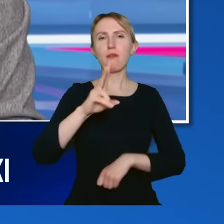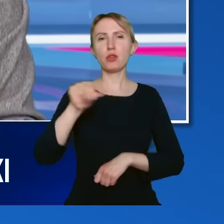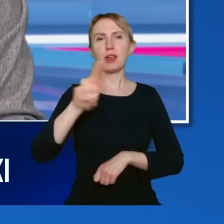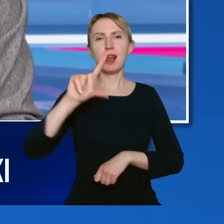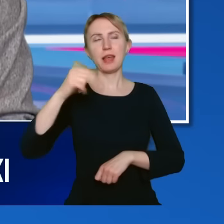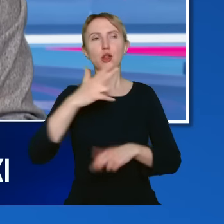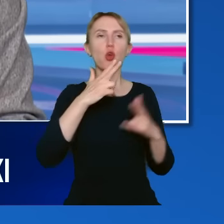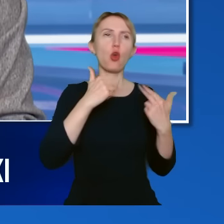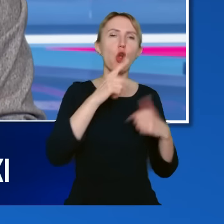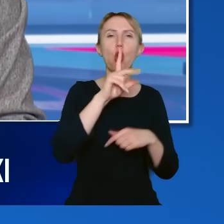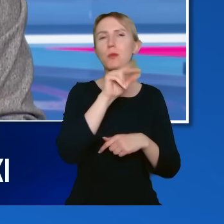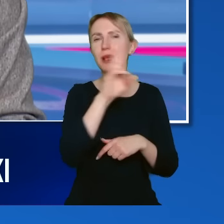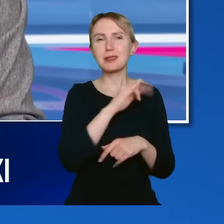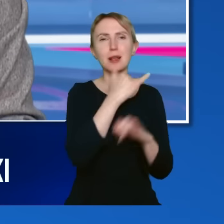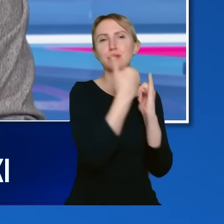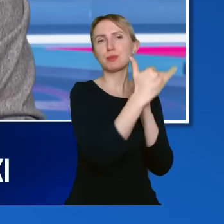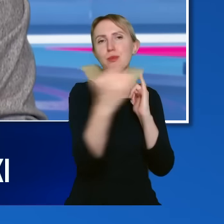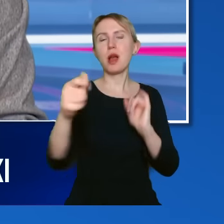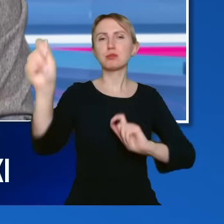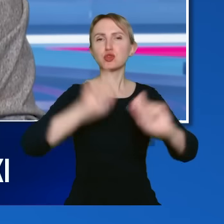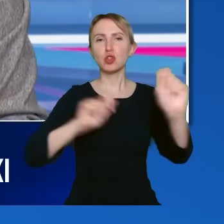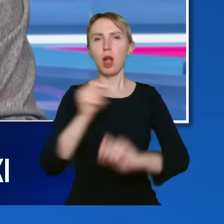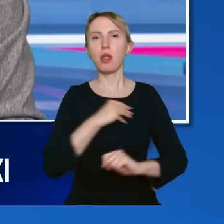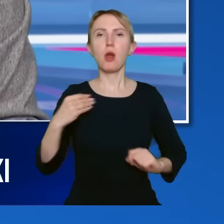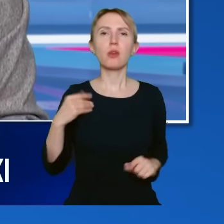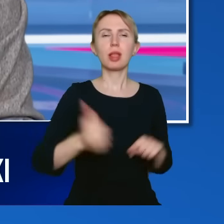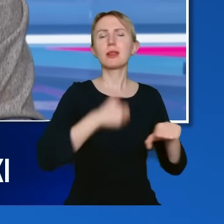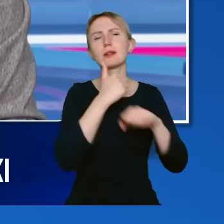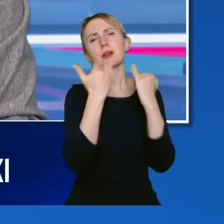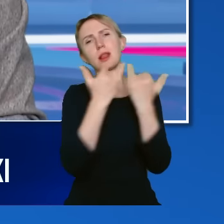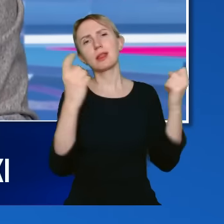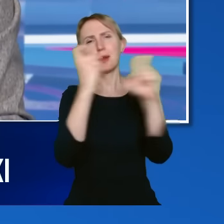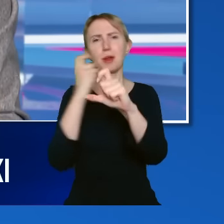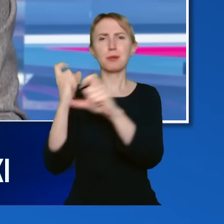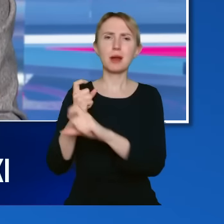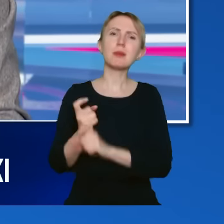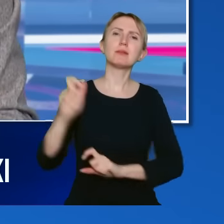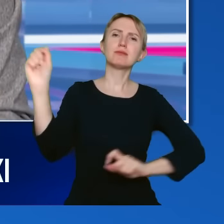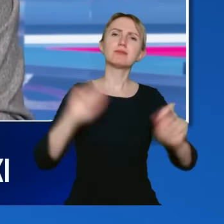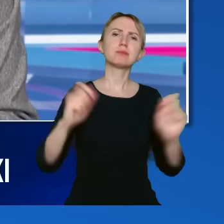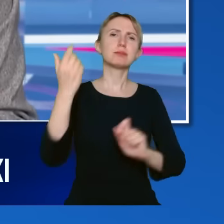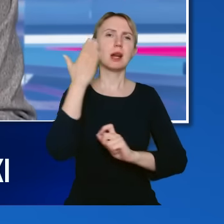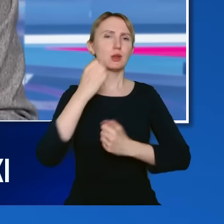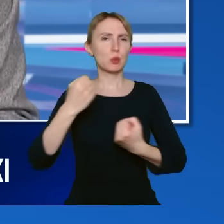komisarzy, którzy tu przyjeżdżali, liderów innych państw, no takich bardzo mocno